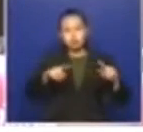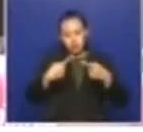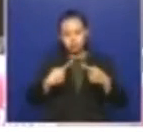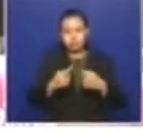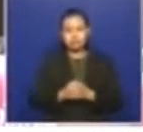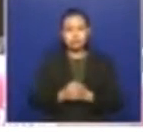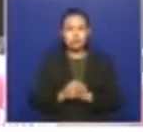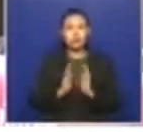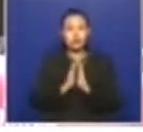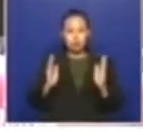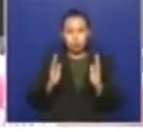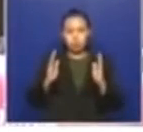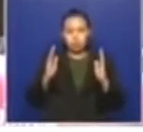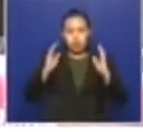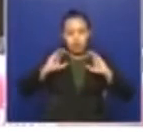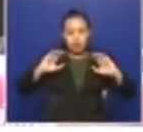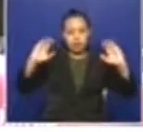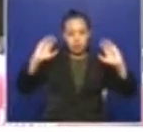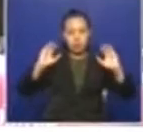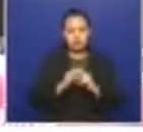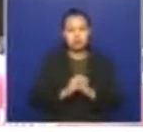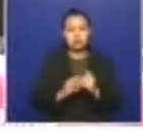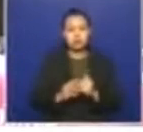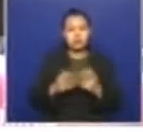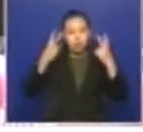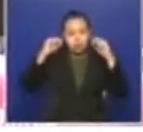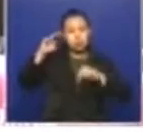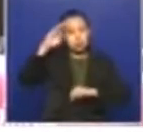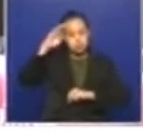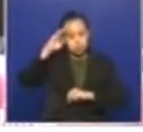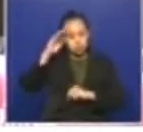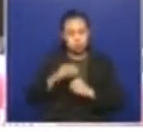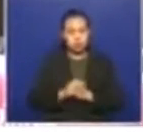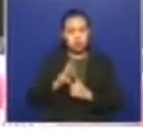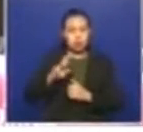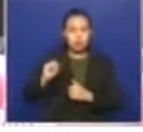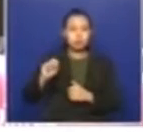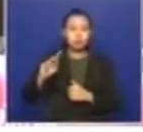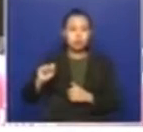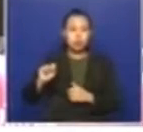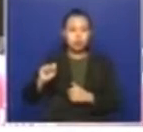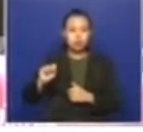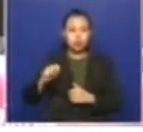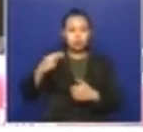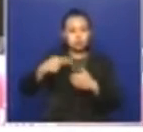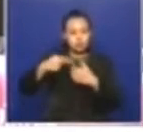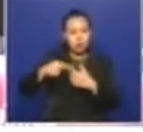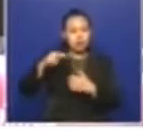ก็ต้องขอบคุณรัฐบาลหลายท่านที่ตอบลำเจอท่านนายกมาเสียดายรัฐมนตรีพลังงานนัดแล้วนี่ท่านมานั่งแล้วดีใจแล้วกลับ